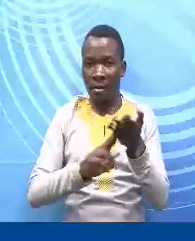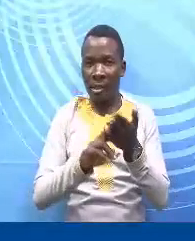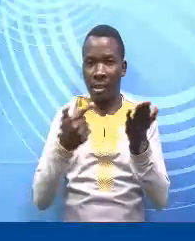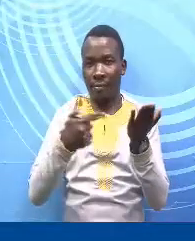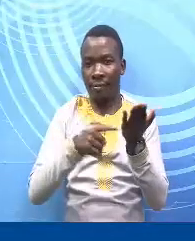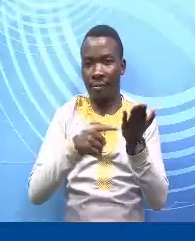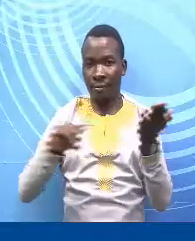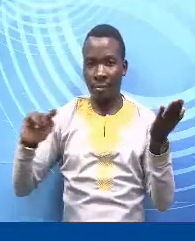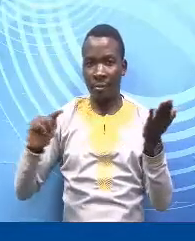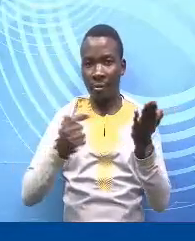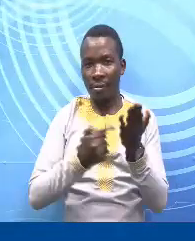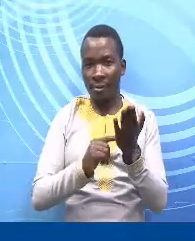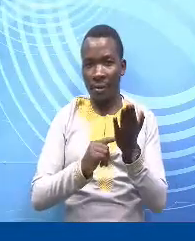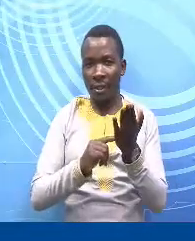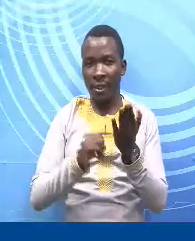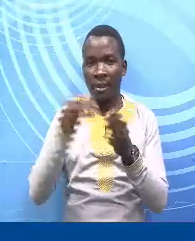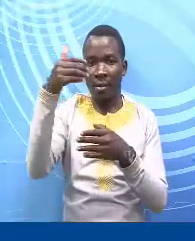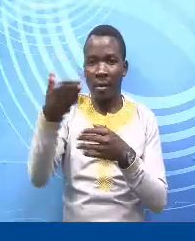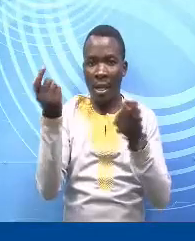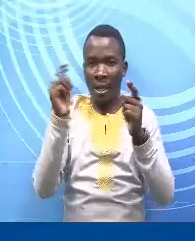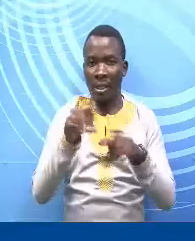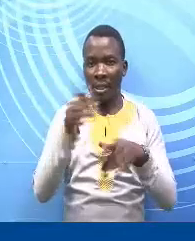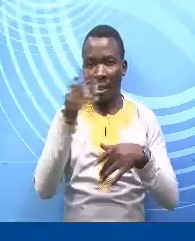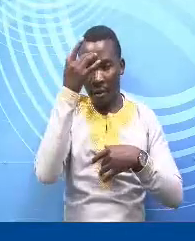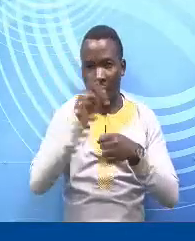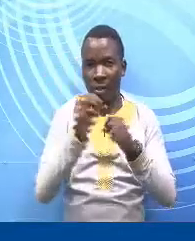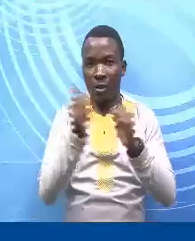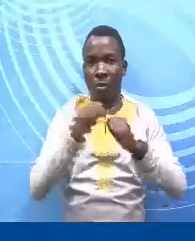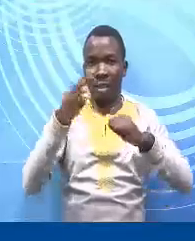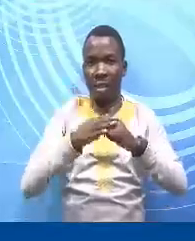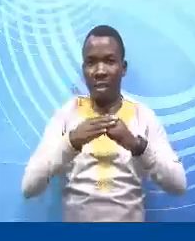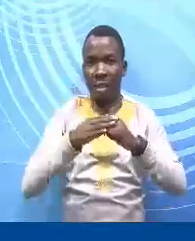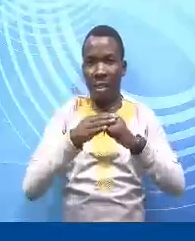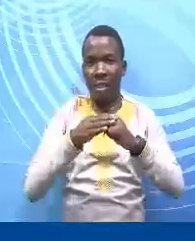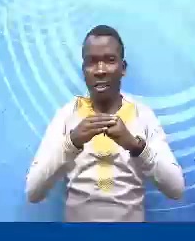ikoranabuhanga ku byigwa imbere n'ubundi haraza indwara ya COVID-19.